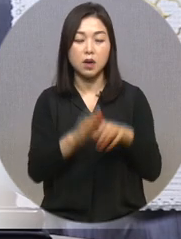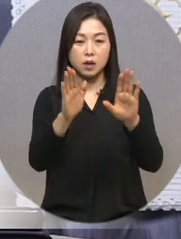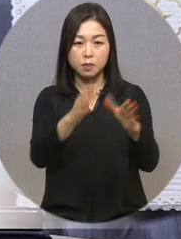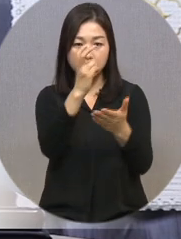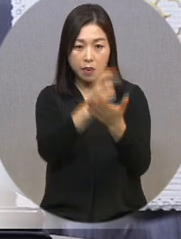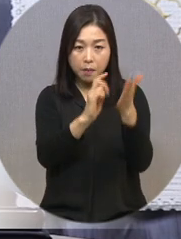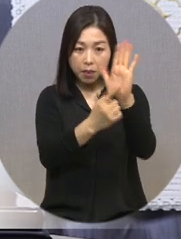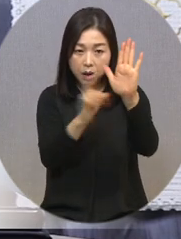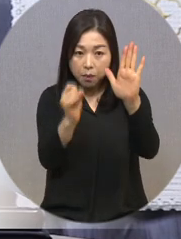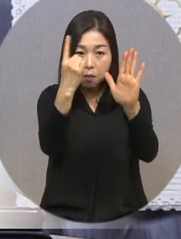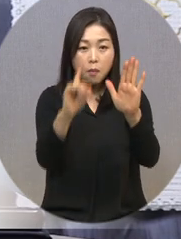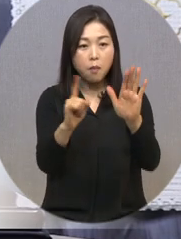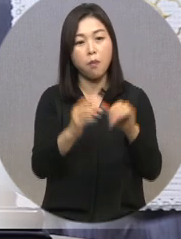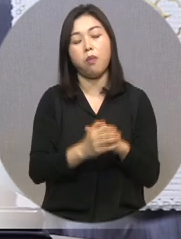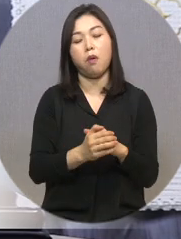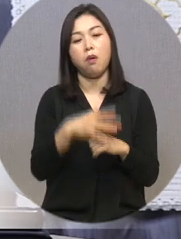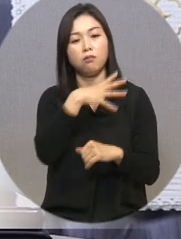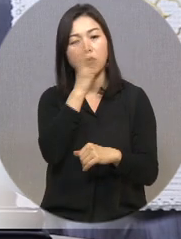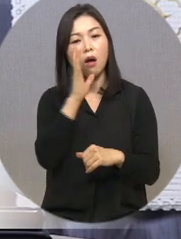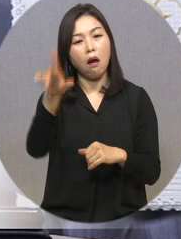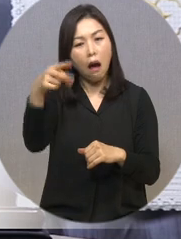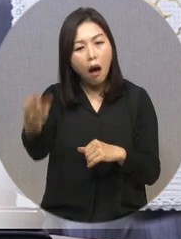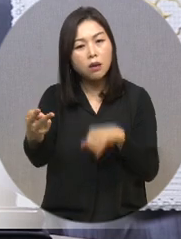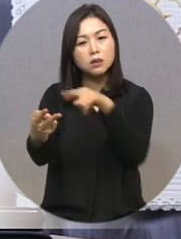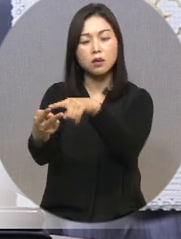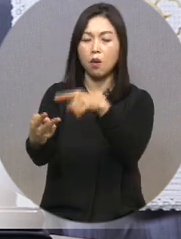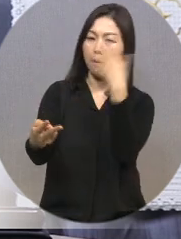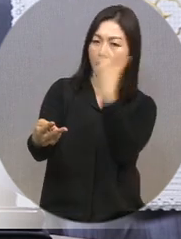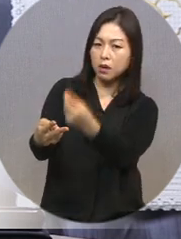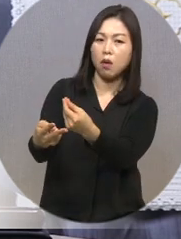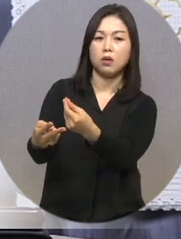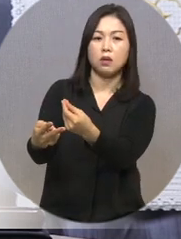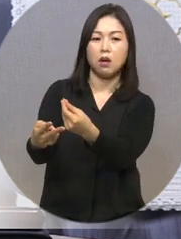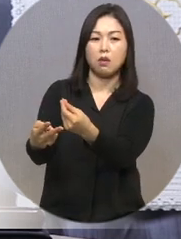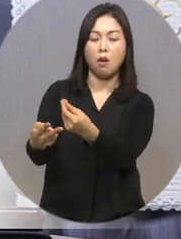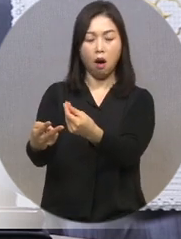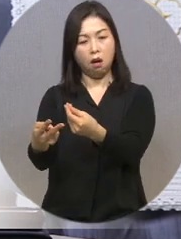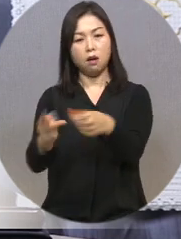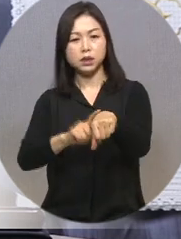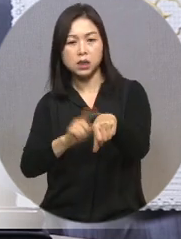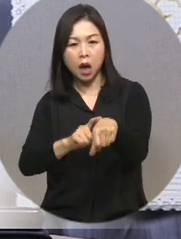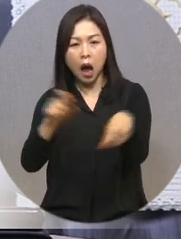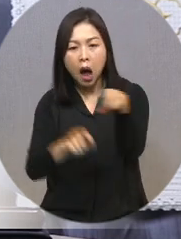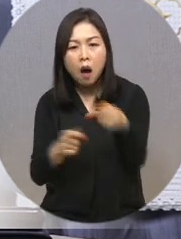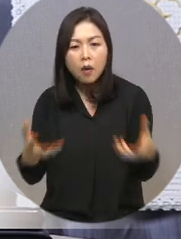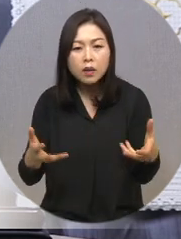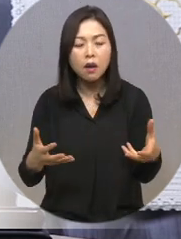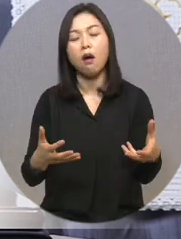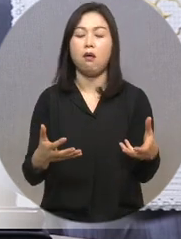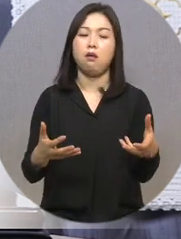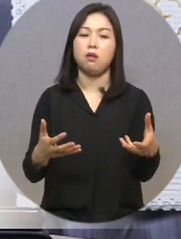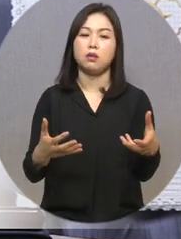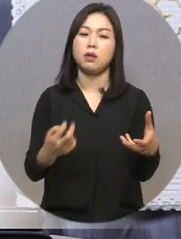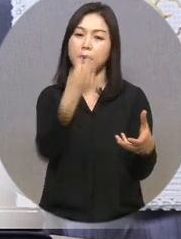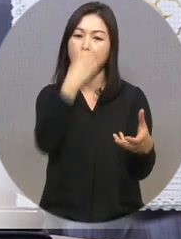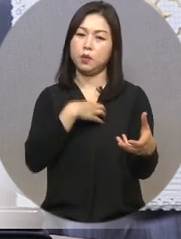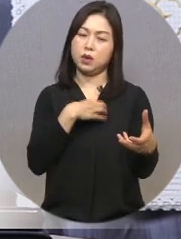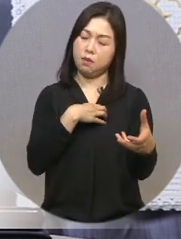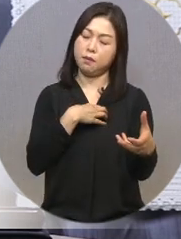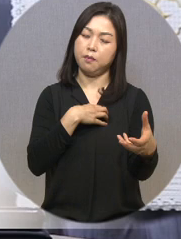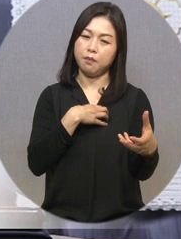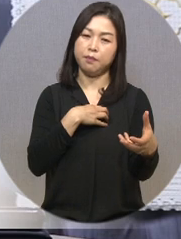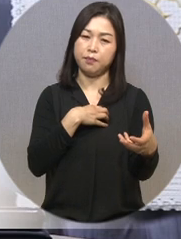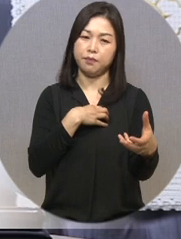계기는 어르신 한 분이 쓰러져 계시는 것을 제가 발견을 하고 자칫 골든타임을 놓쳐서 더 큰 사고로 이어질 수가